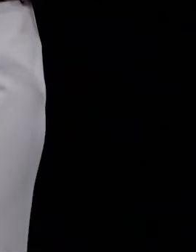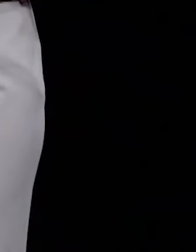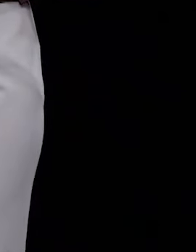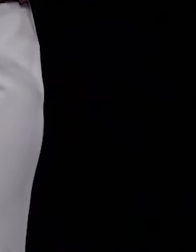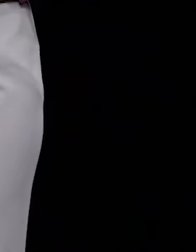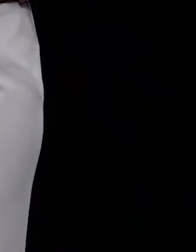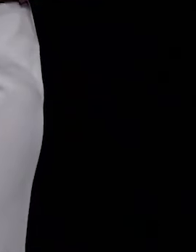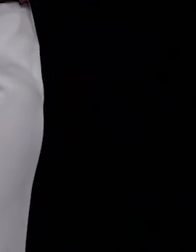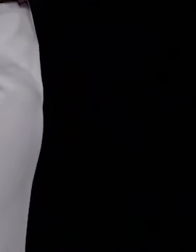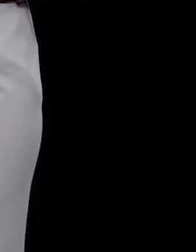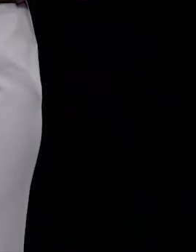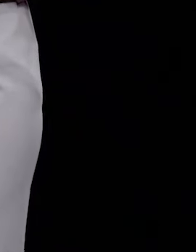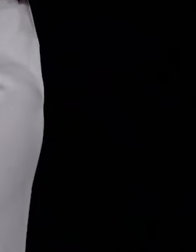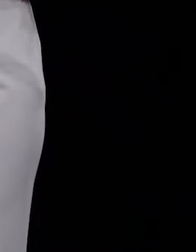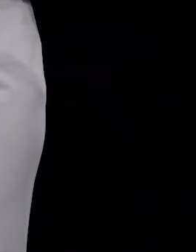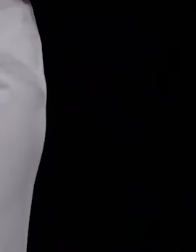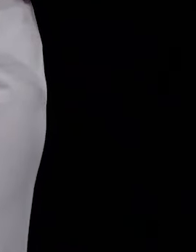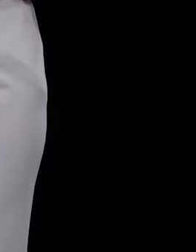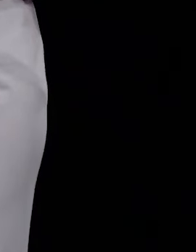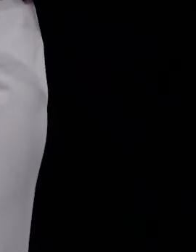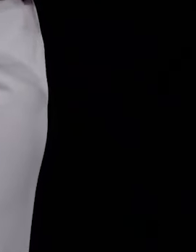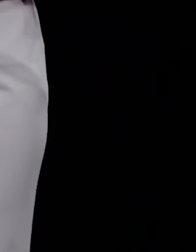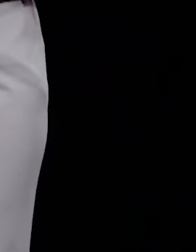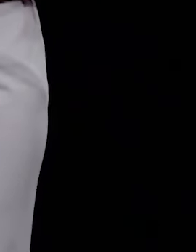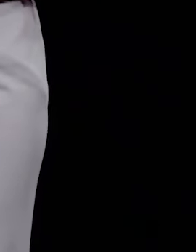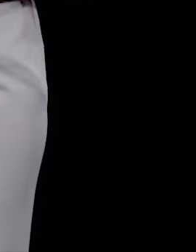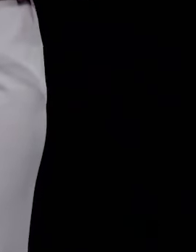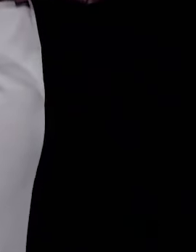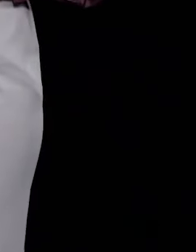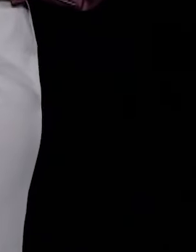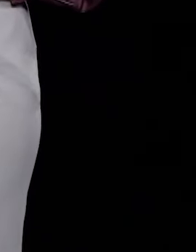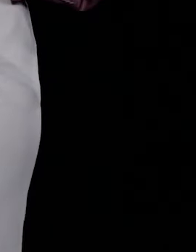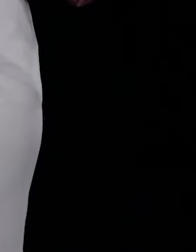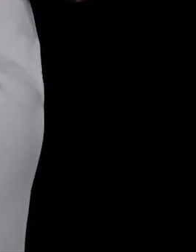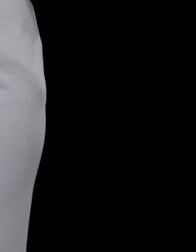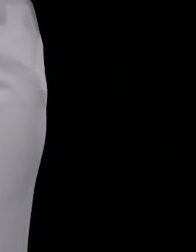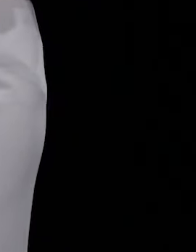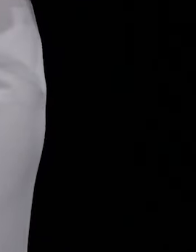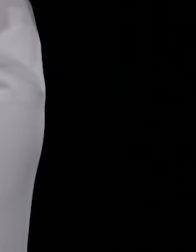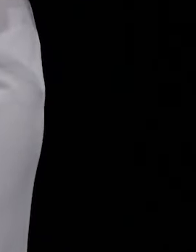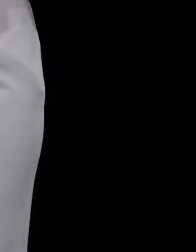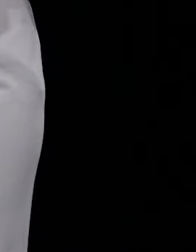언제 어디서나 내 손안의 뉴스. 광주 MBC 뉴스 유튜브 구독으로 함께하세요.